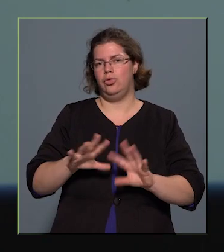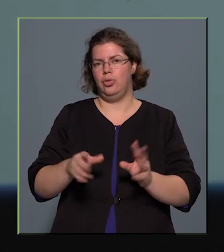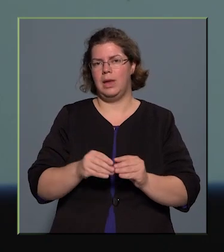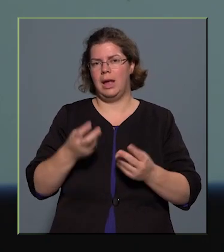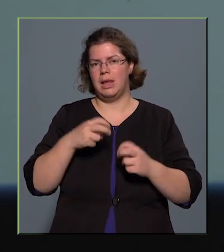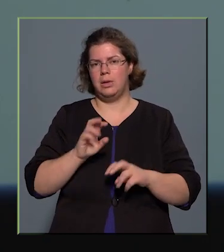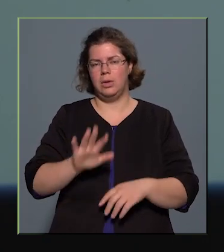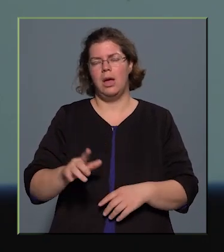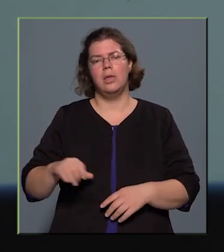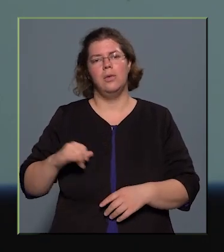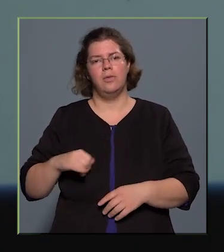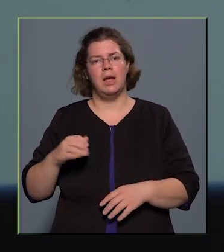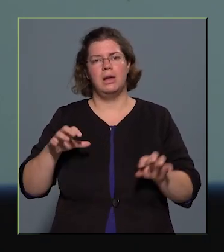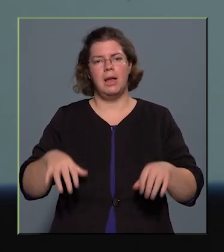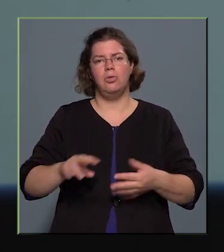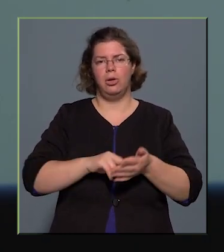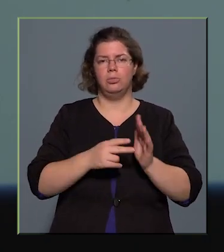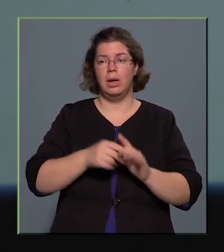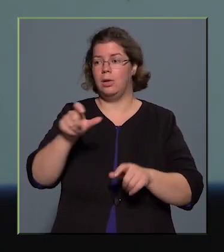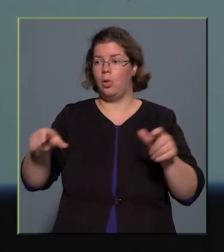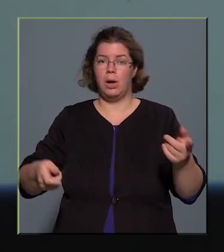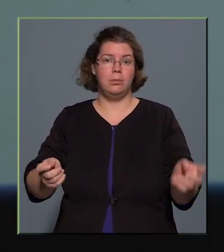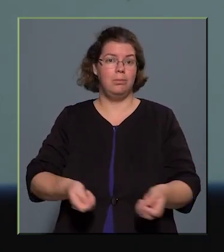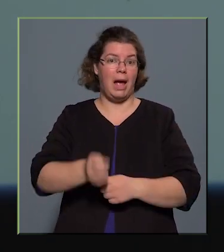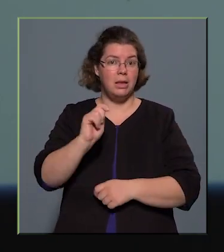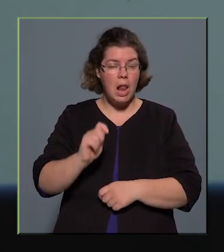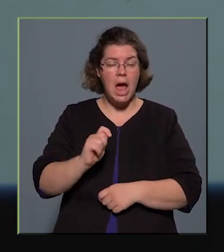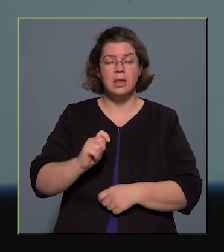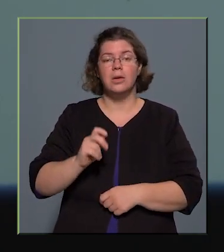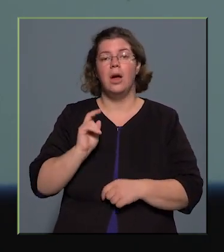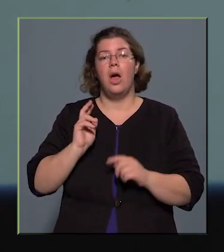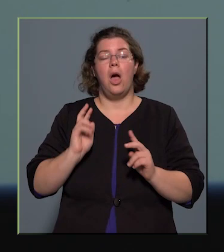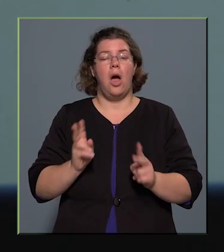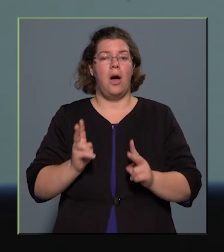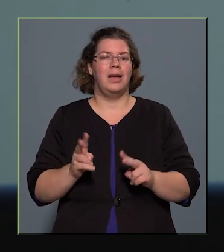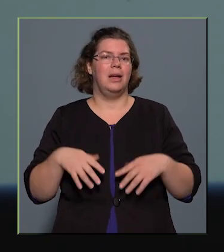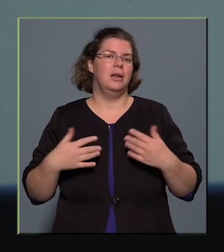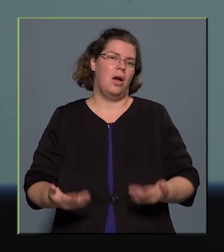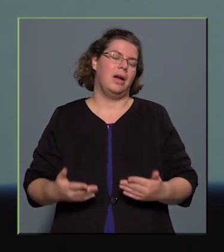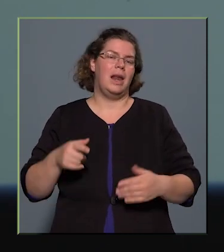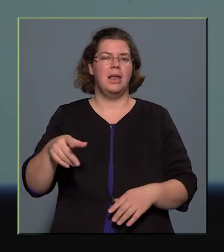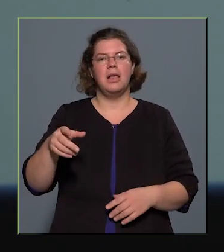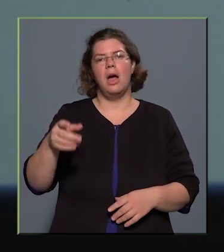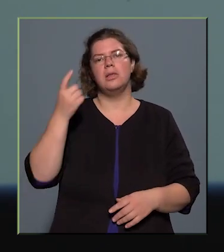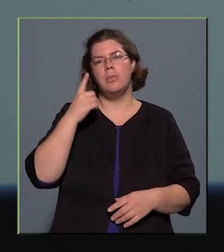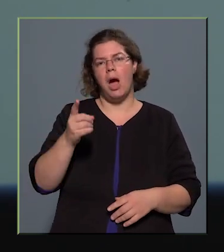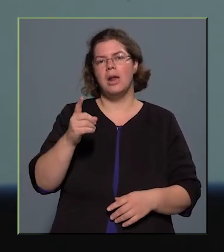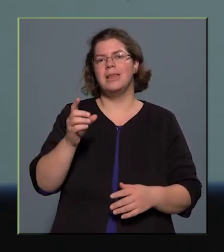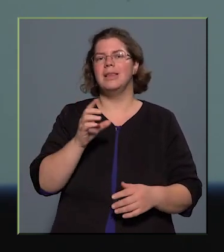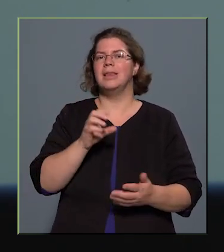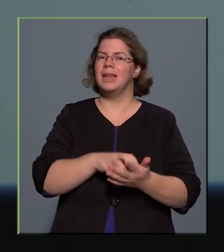a fiatal tehetséges mérnököket megtaláljuk, akik egyébként akár ehhez a Smart City, az autóiparon